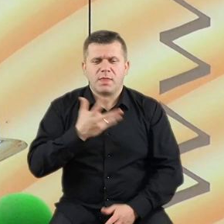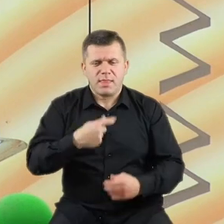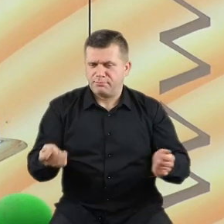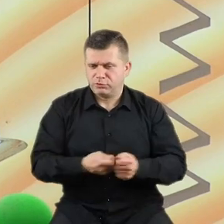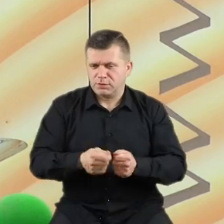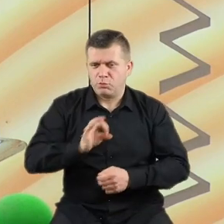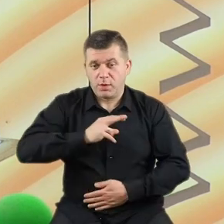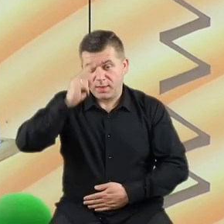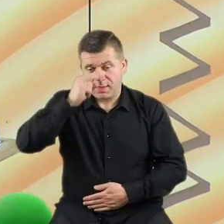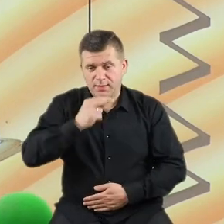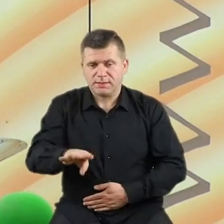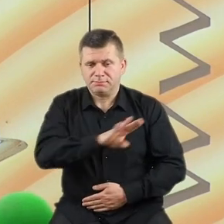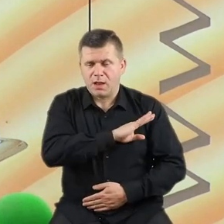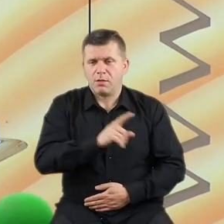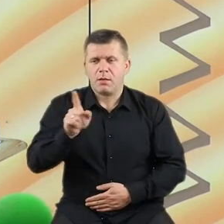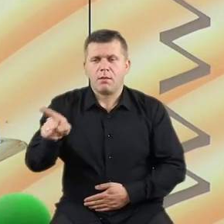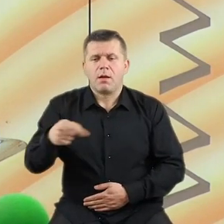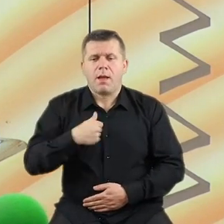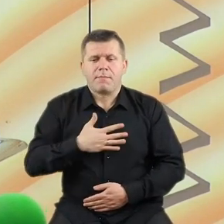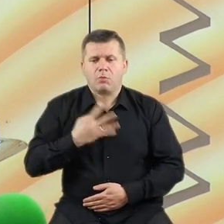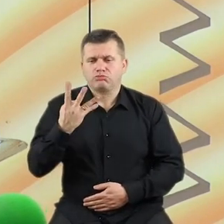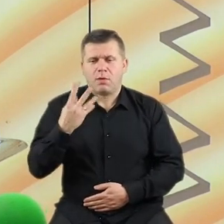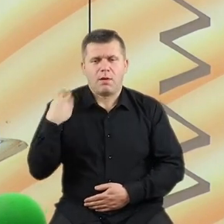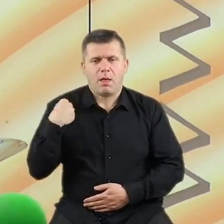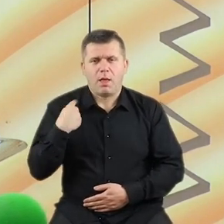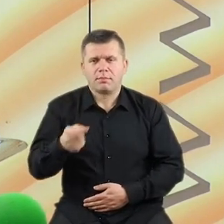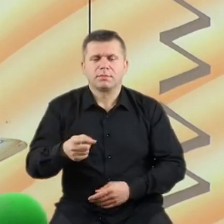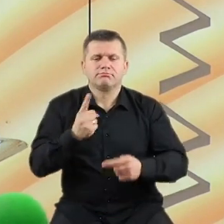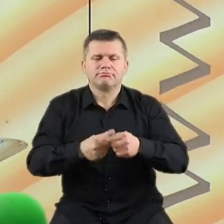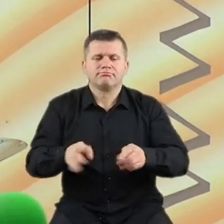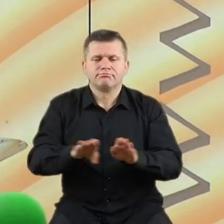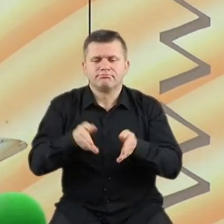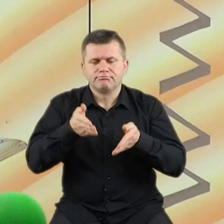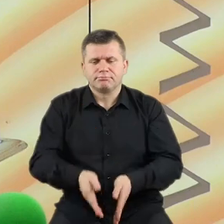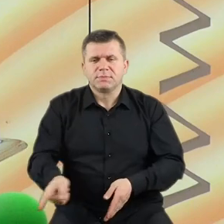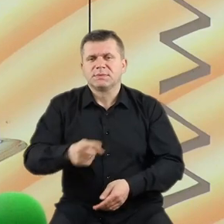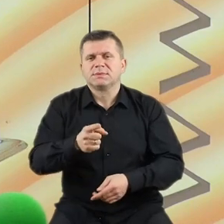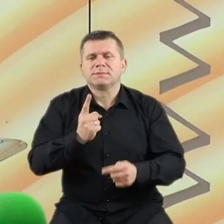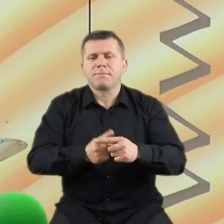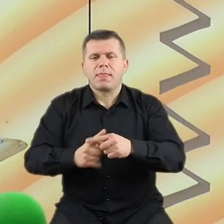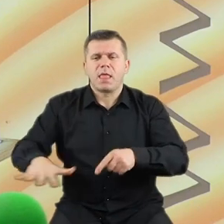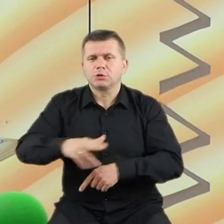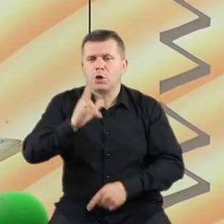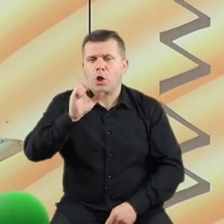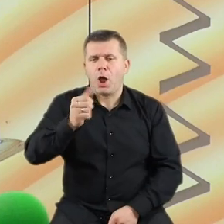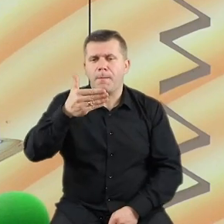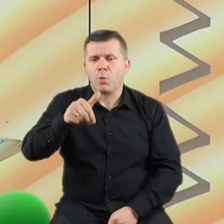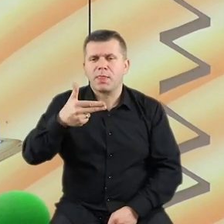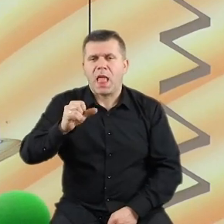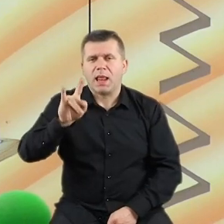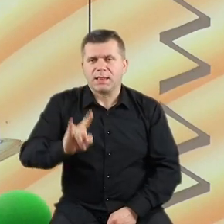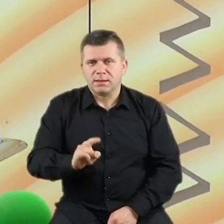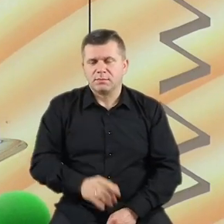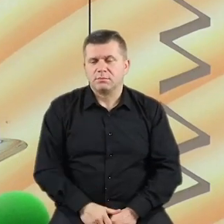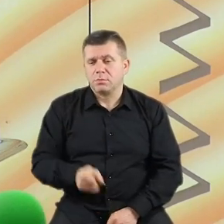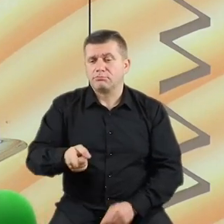przeszkadzało na przykład, że mój tato, który zmarł, jak miałam 4 lata i był pochowany na cmentarzu tak zwanym komunalnym, co my Sopocianie mówimy na to cmentarz ewangelicki,